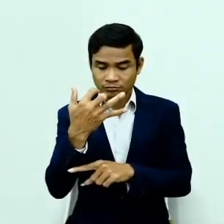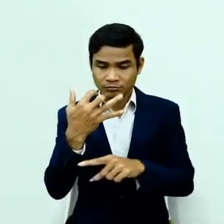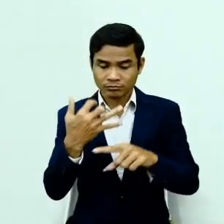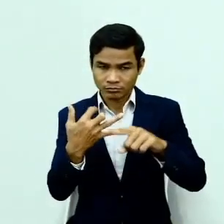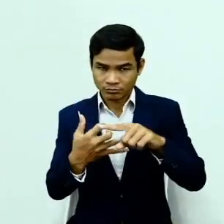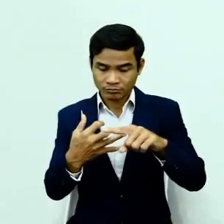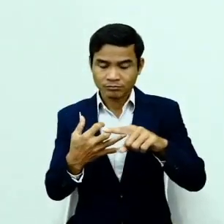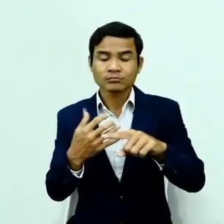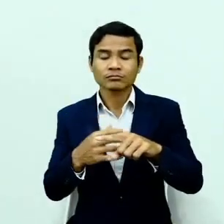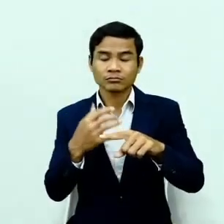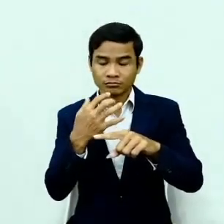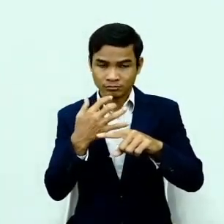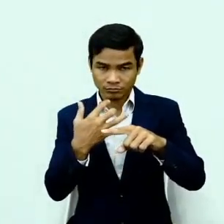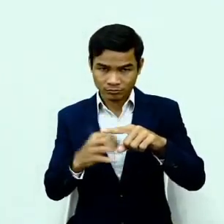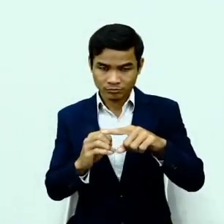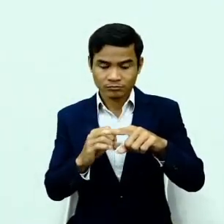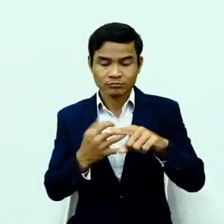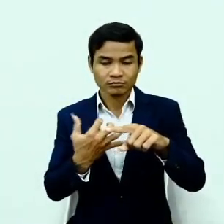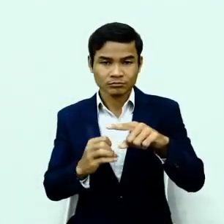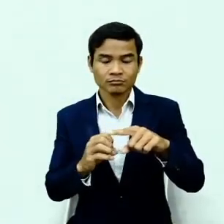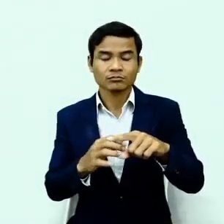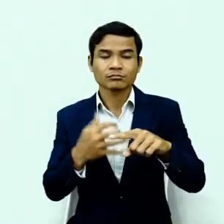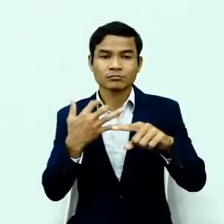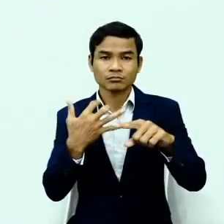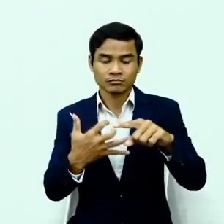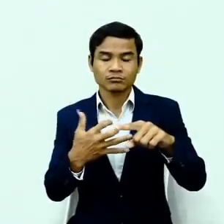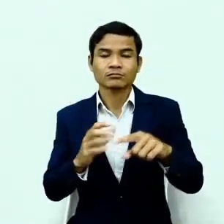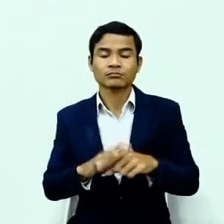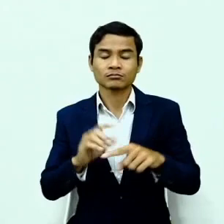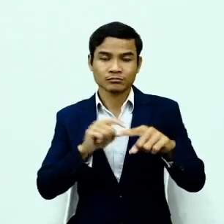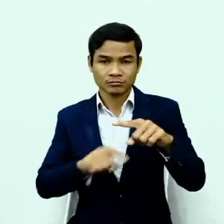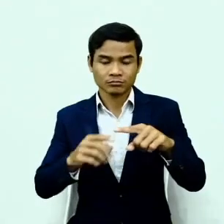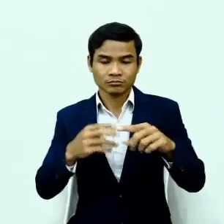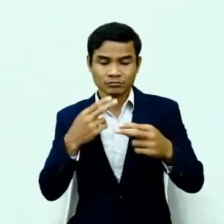chà chất sập chân con mơ nế chà